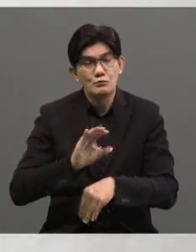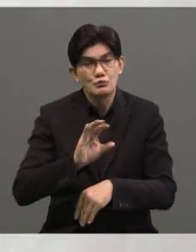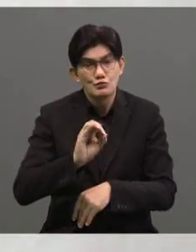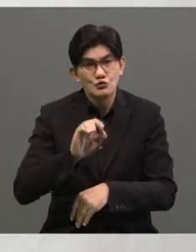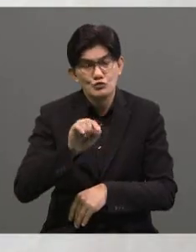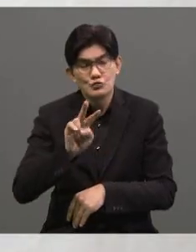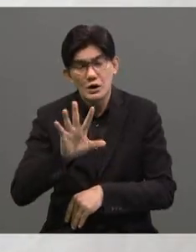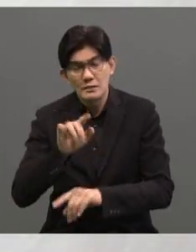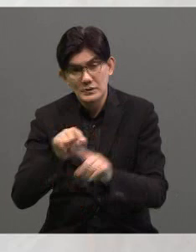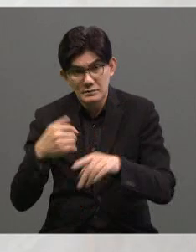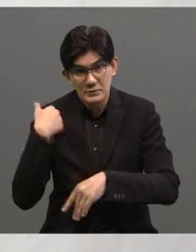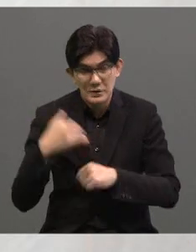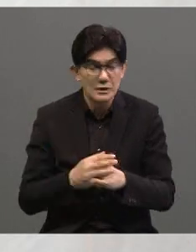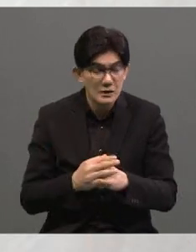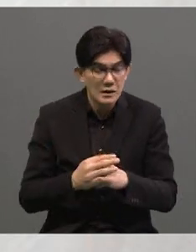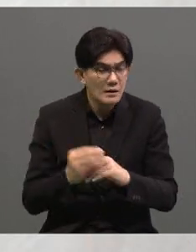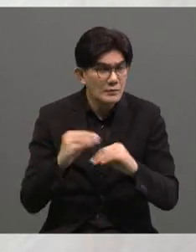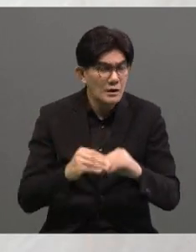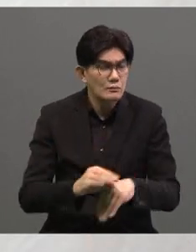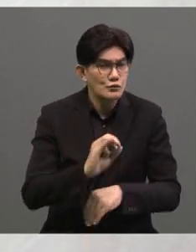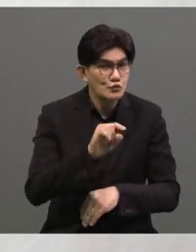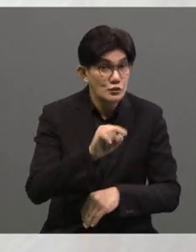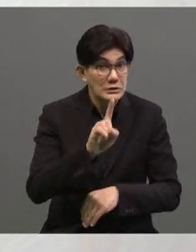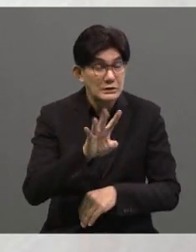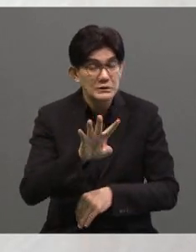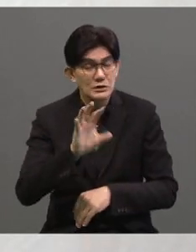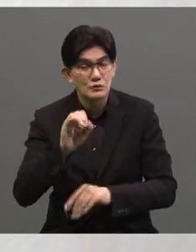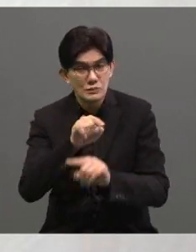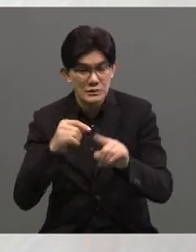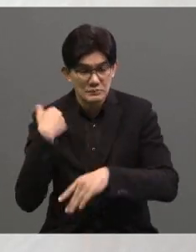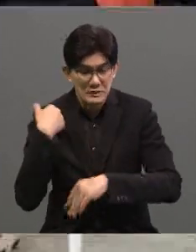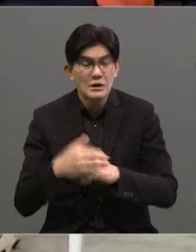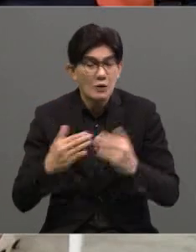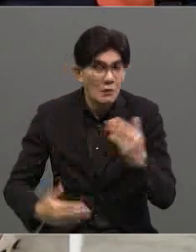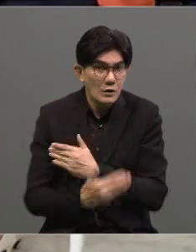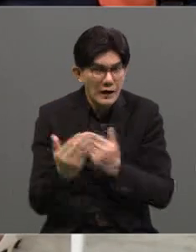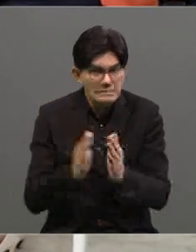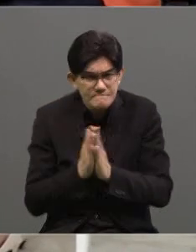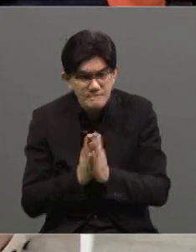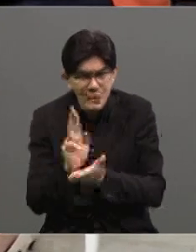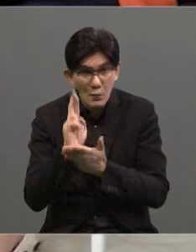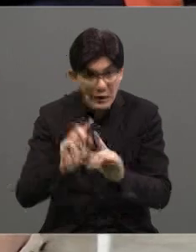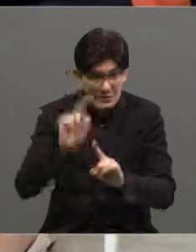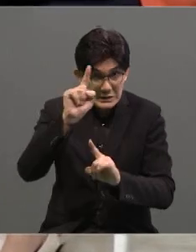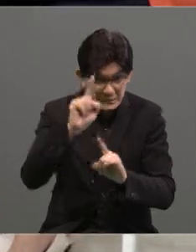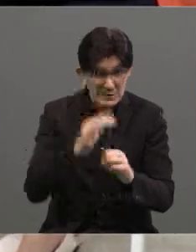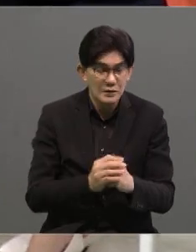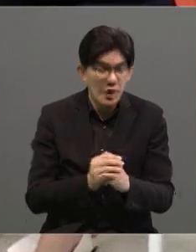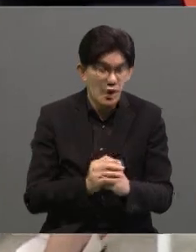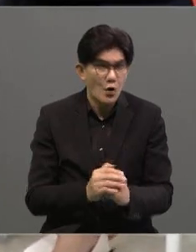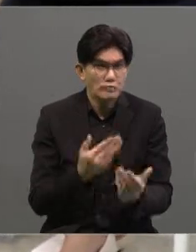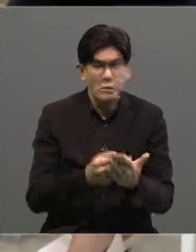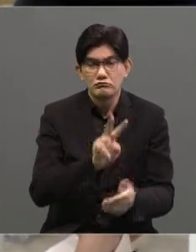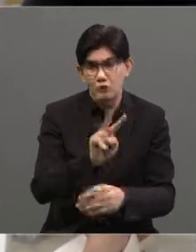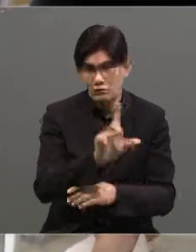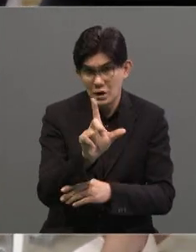0.25% ต่อปีค่ะหรือสูงถึง 1.40% ต่อปีและยังมีโอกาสลุ้นรางวัลที่1มูลค่ารางวัลสูงถึง2